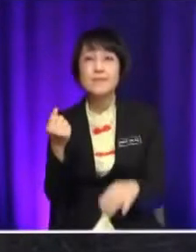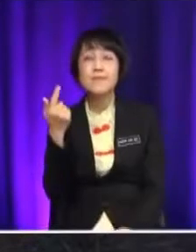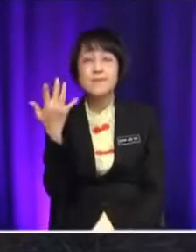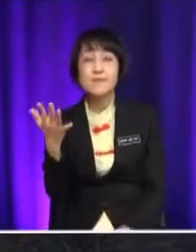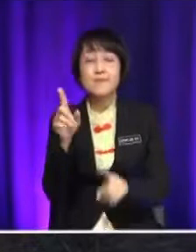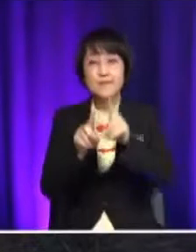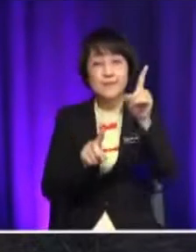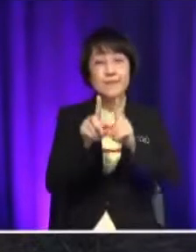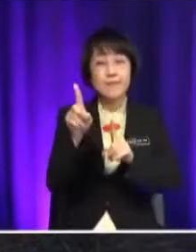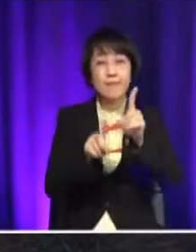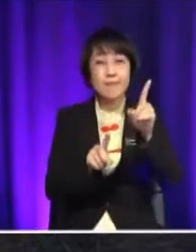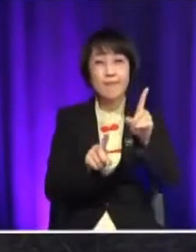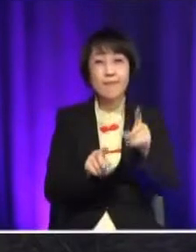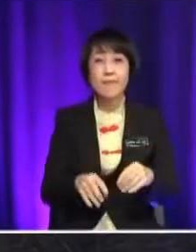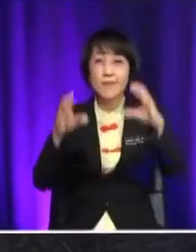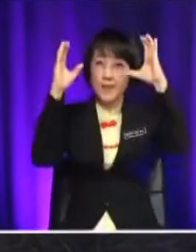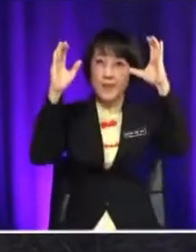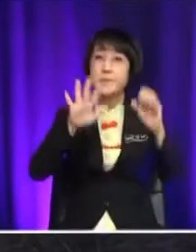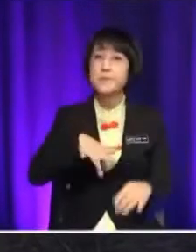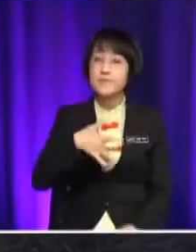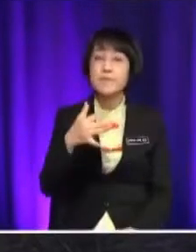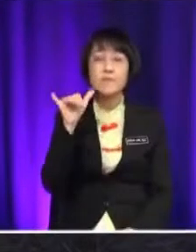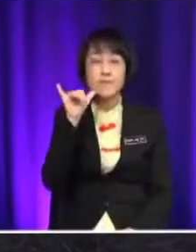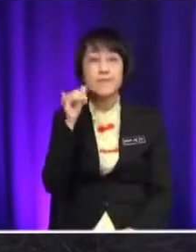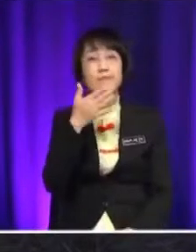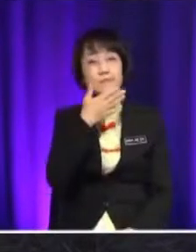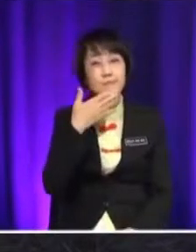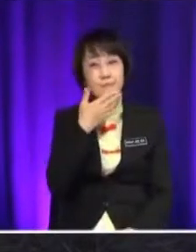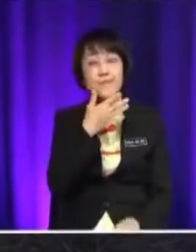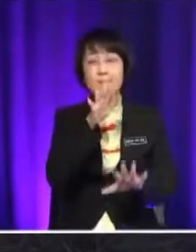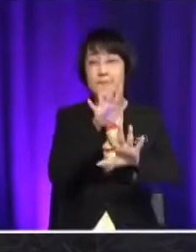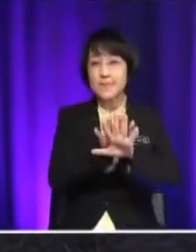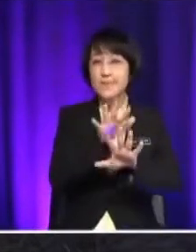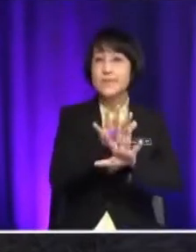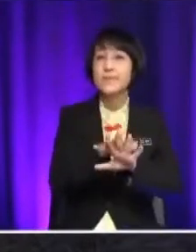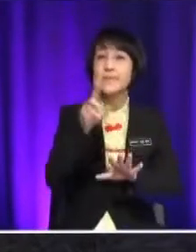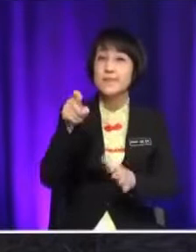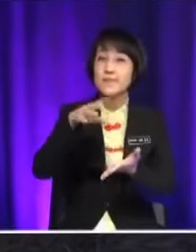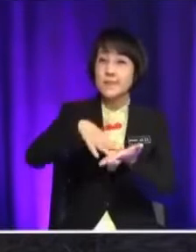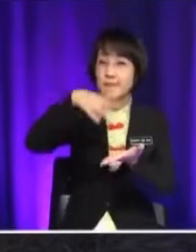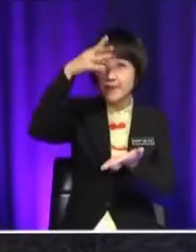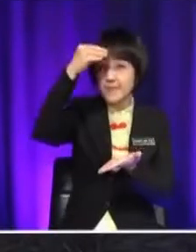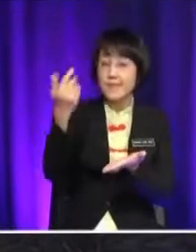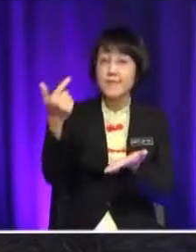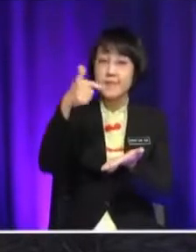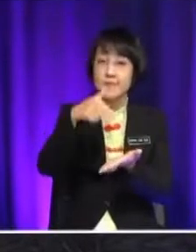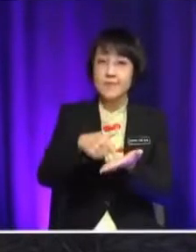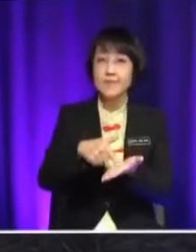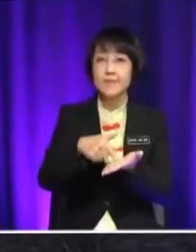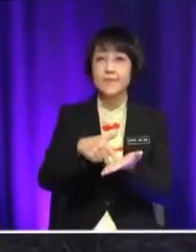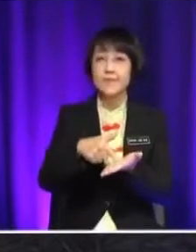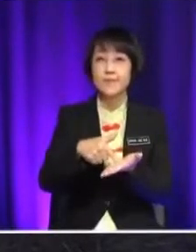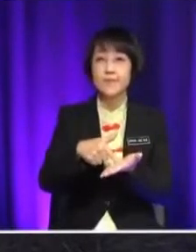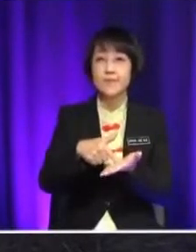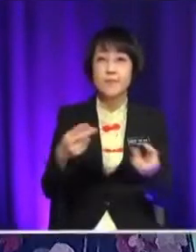kan, Yus ni masih muda lagi. Perlu belajar lagi banyak perkara ya. Terutama untuk nada tinggi